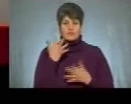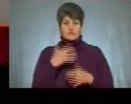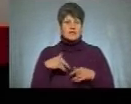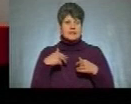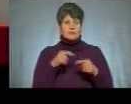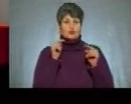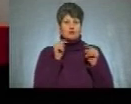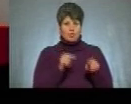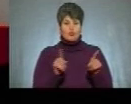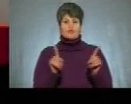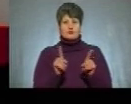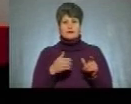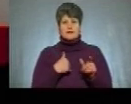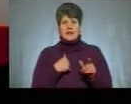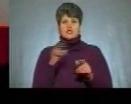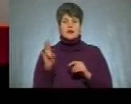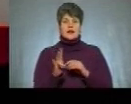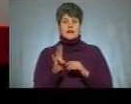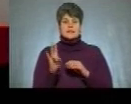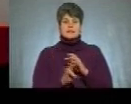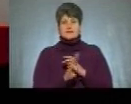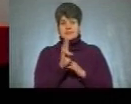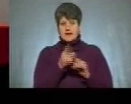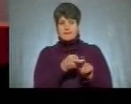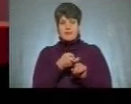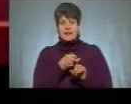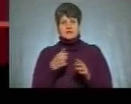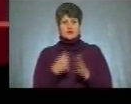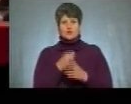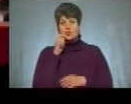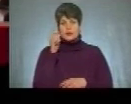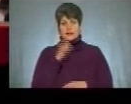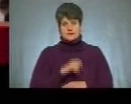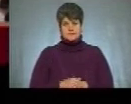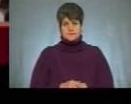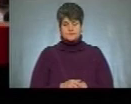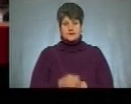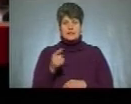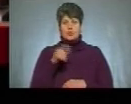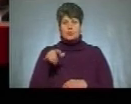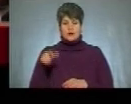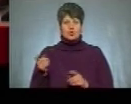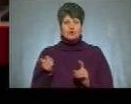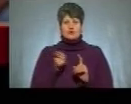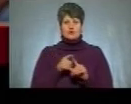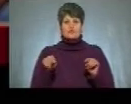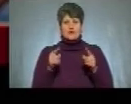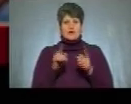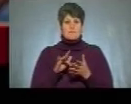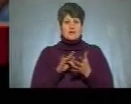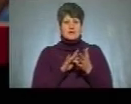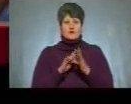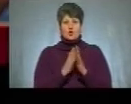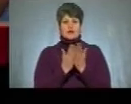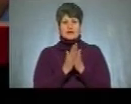щоб наша церква належала саме до української. Тернополяни долучились до створення мандрівної книги